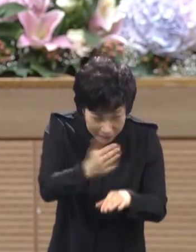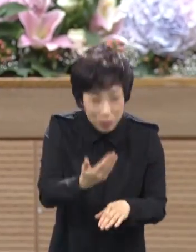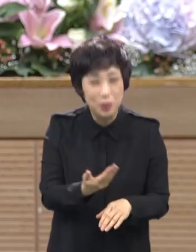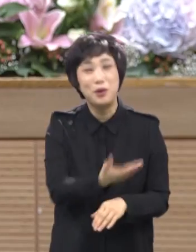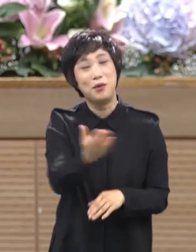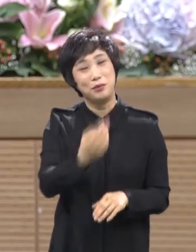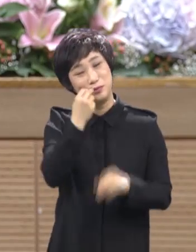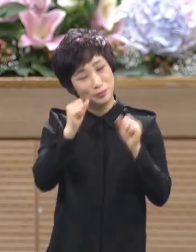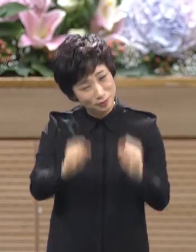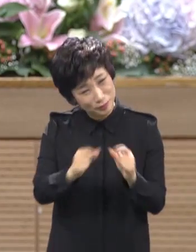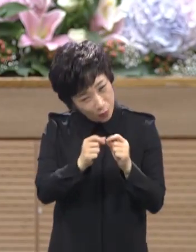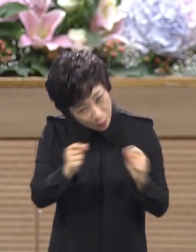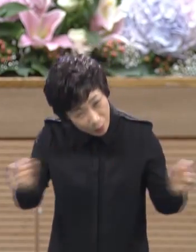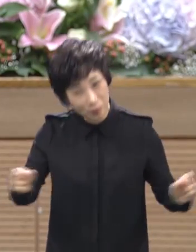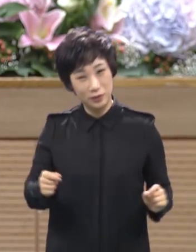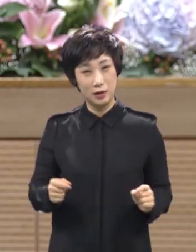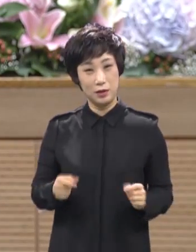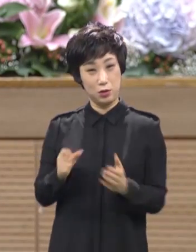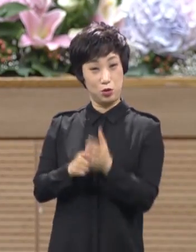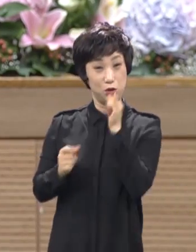되고 장수하리라.